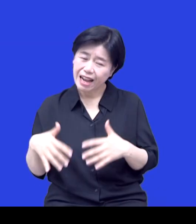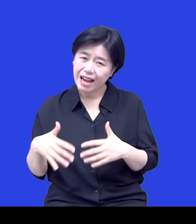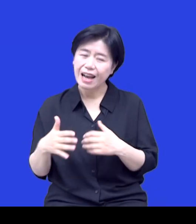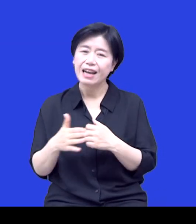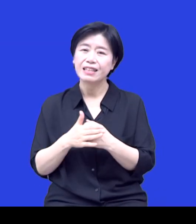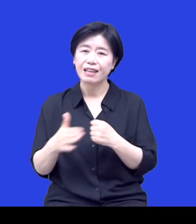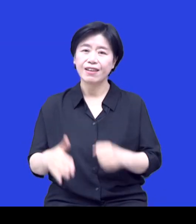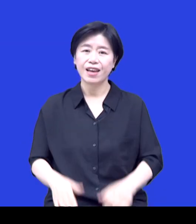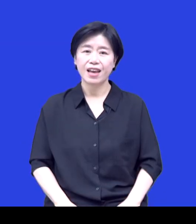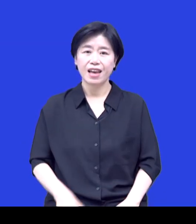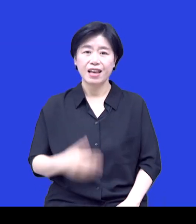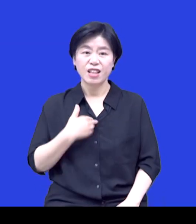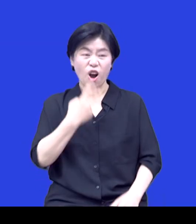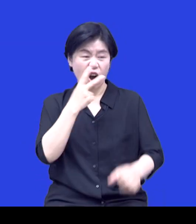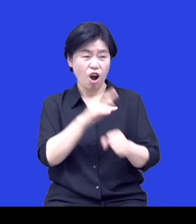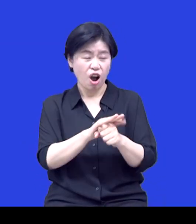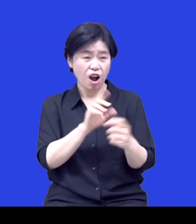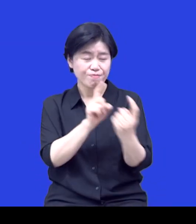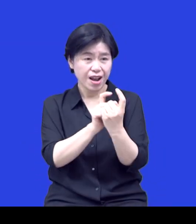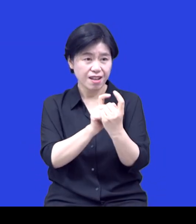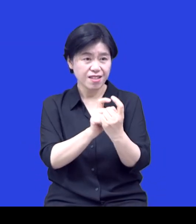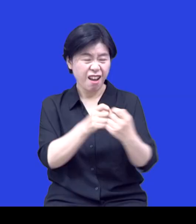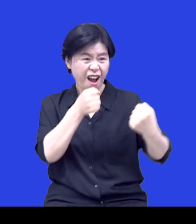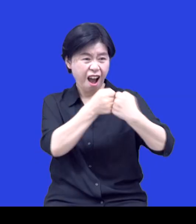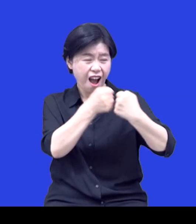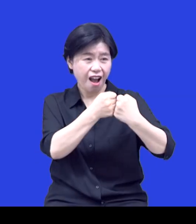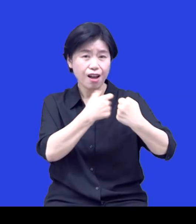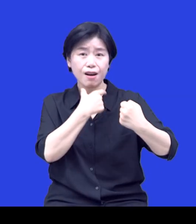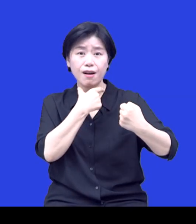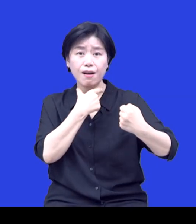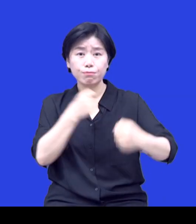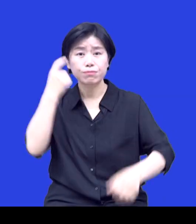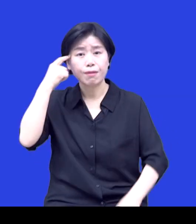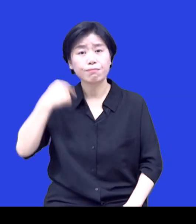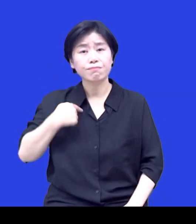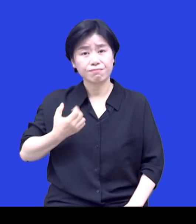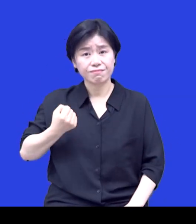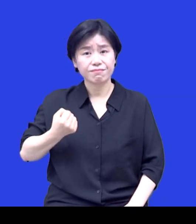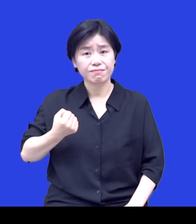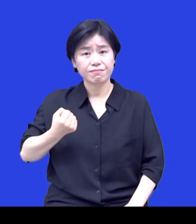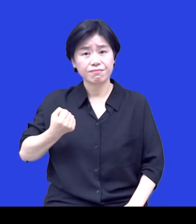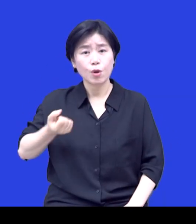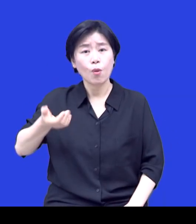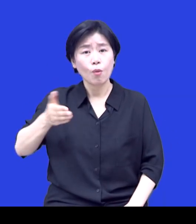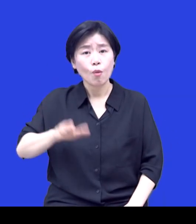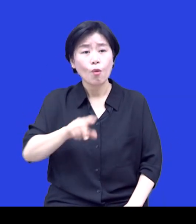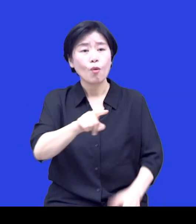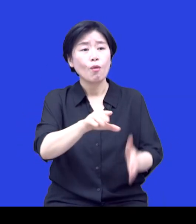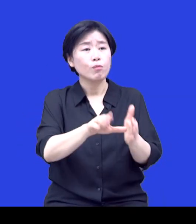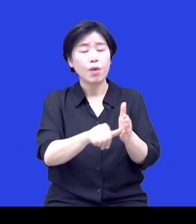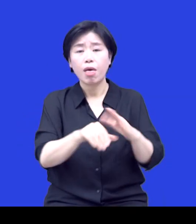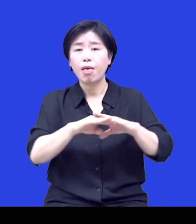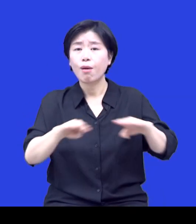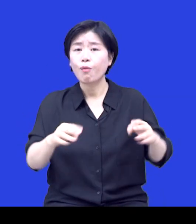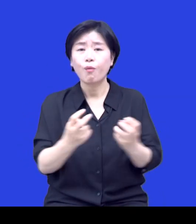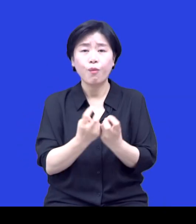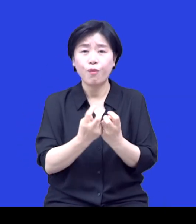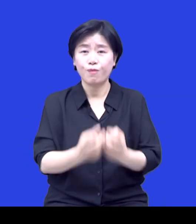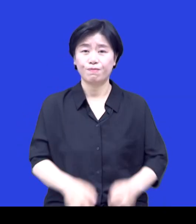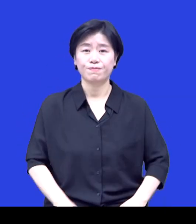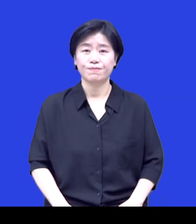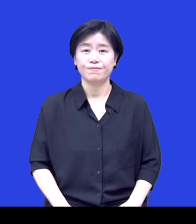막 그러니까 억울한 막 그냥 치고받고 싶고 막 이렇게 들어엎고 싶고 막 그런데 이거 억울한 일 생기면 어떻게 넘어가야